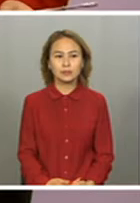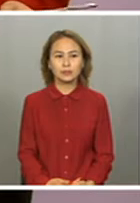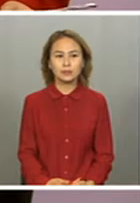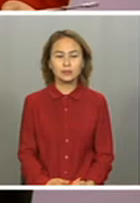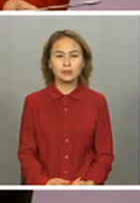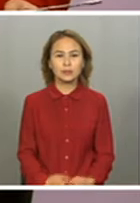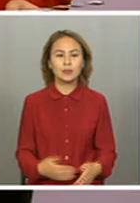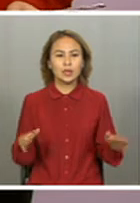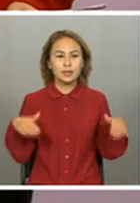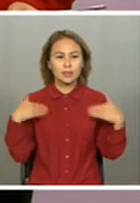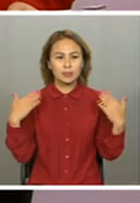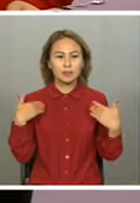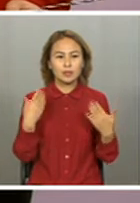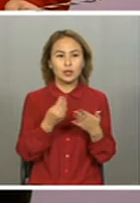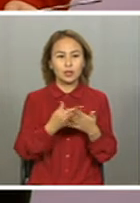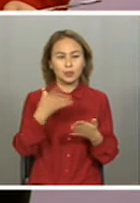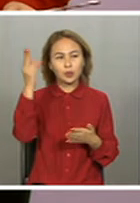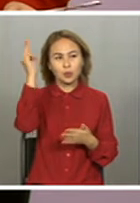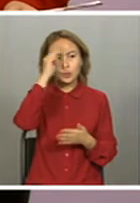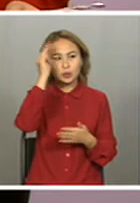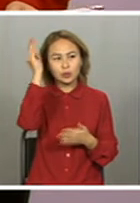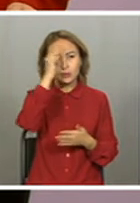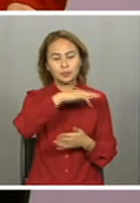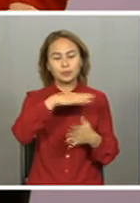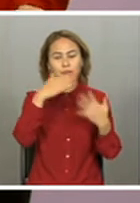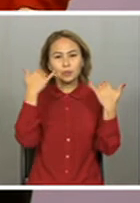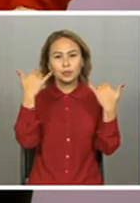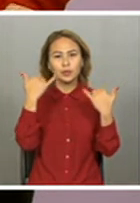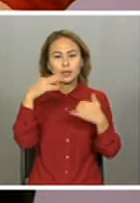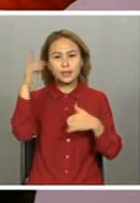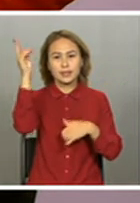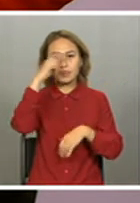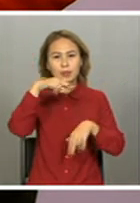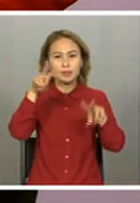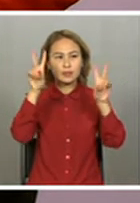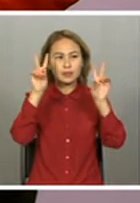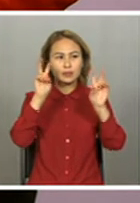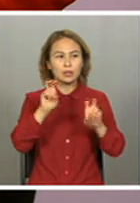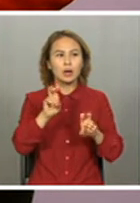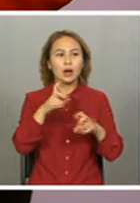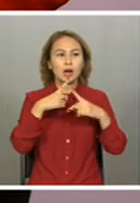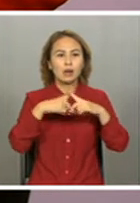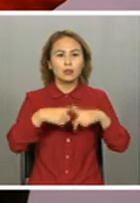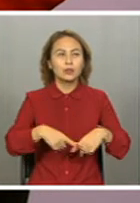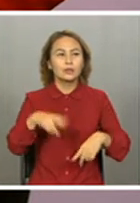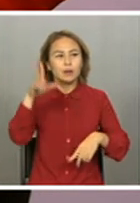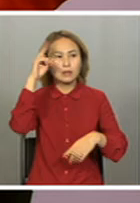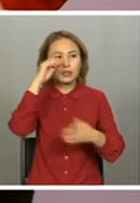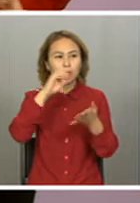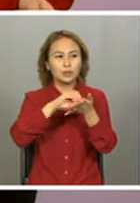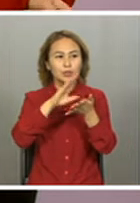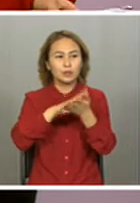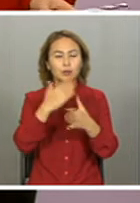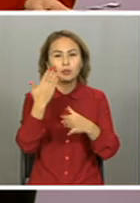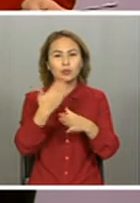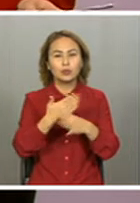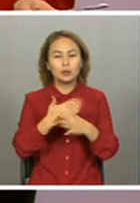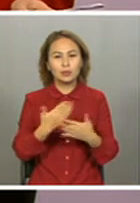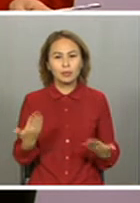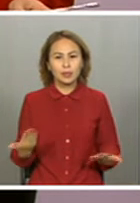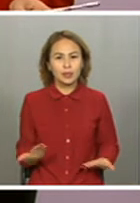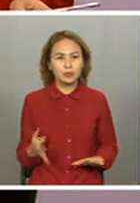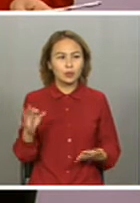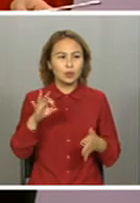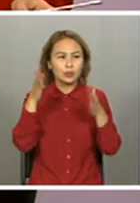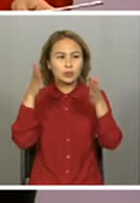Сәлеметсіңдер ме, құрметті оқушылар! Бүгінгі сабағымыздың тақырыбы – хронологиялық даталардың көмегімен өмір